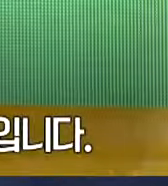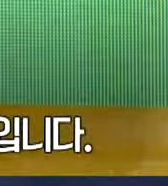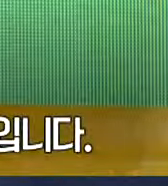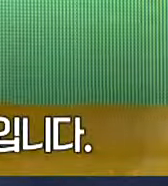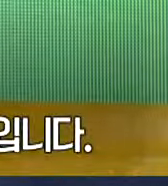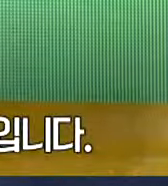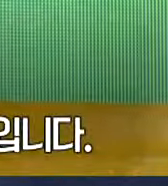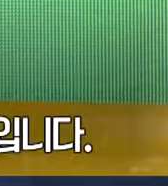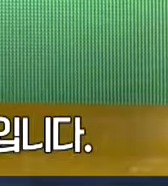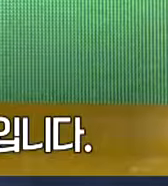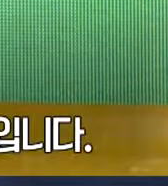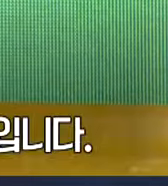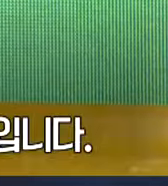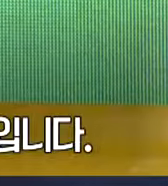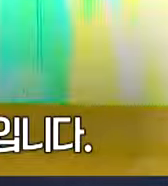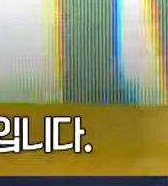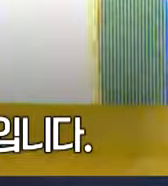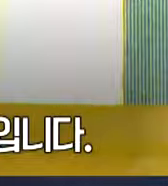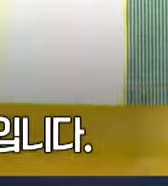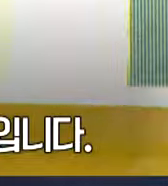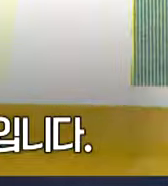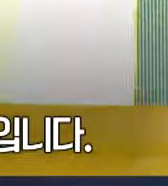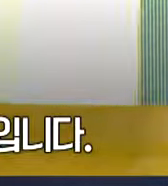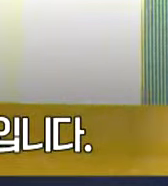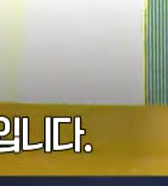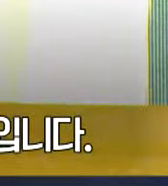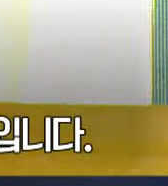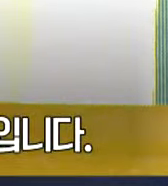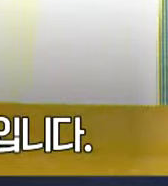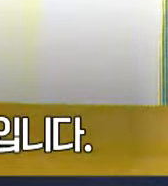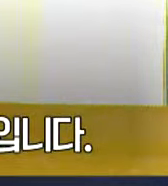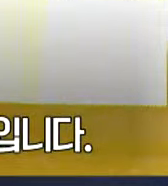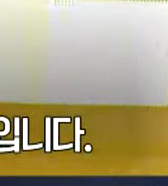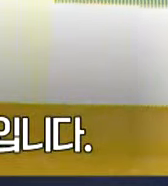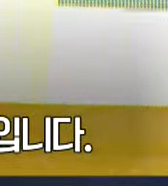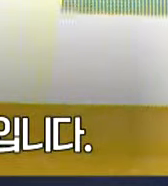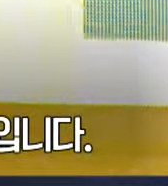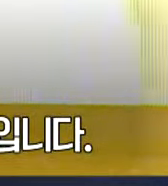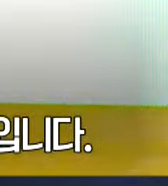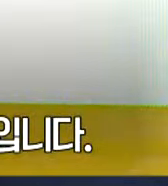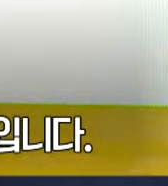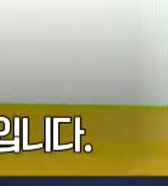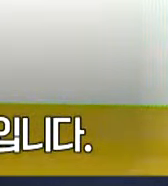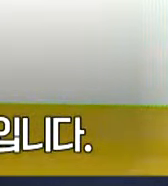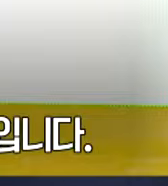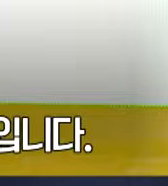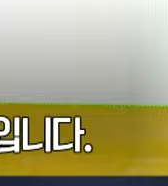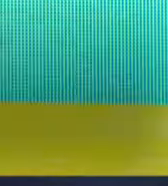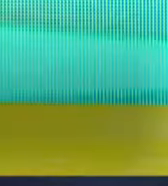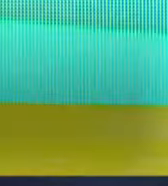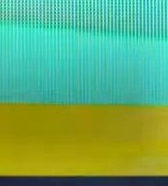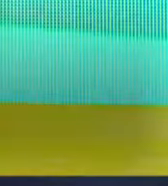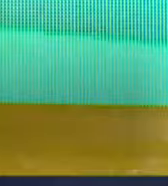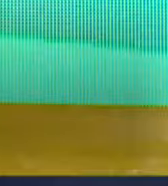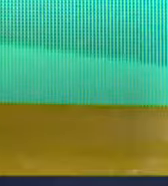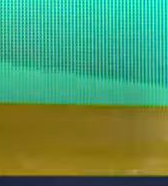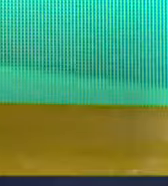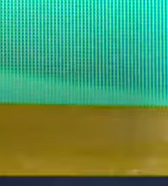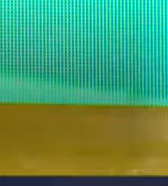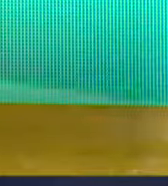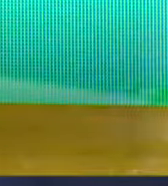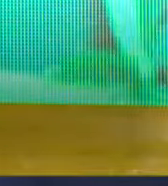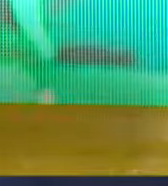무서운 밤입니다. 네. 얼마나 많은 의석으로 시민 여러분께서 내일 화답해 주실지 궁금한 날입니다. 녹색